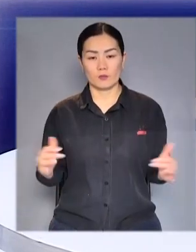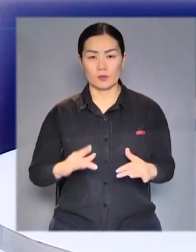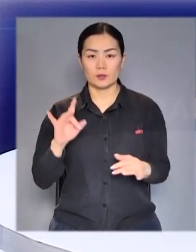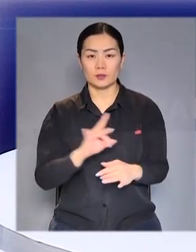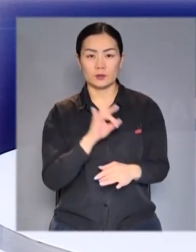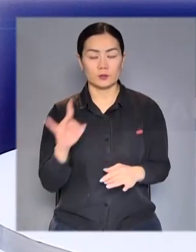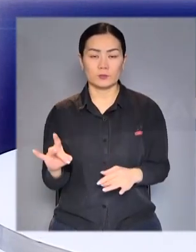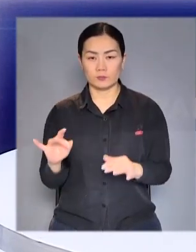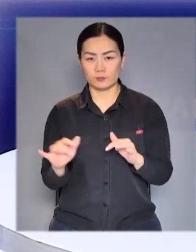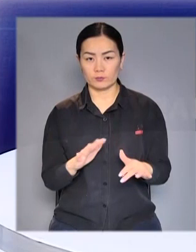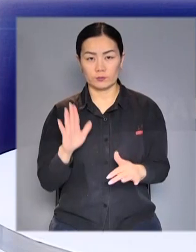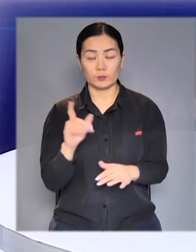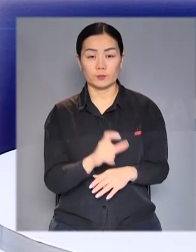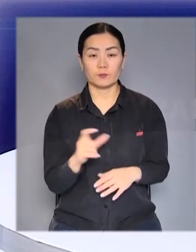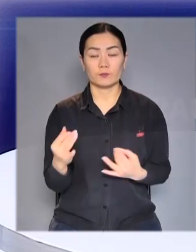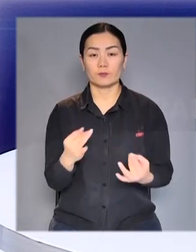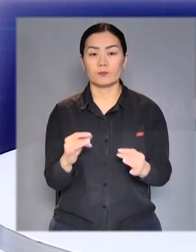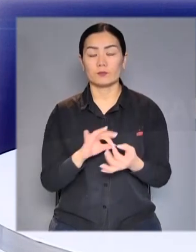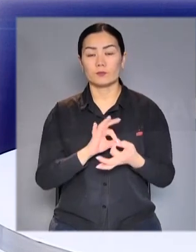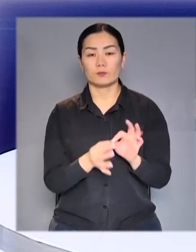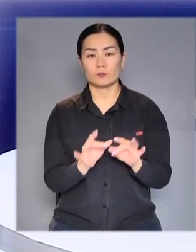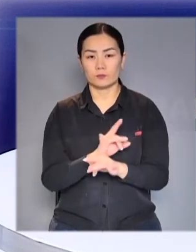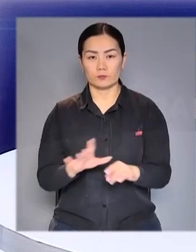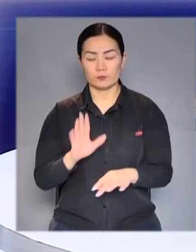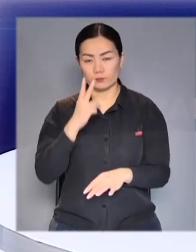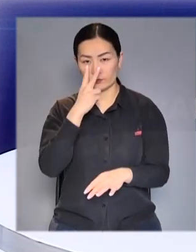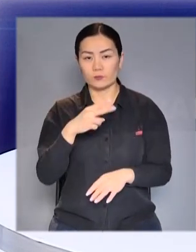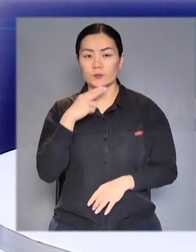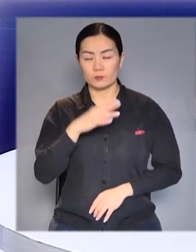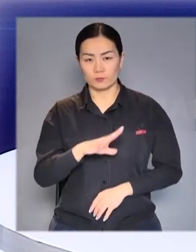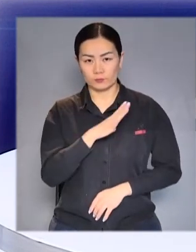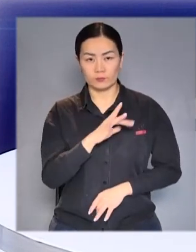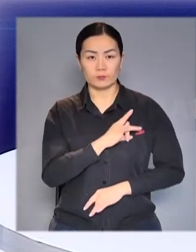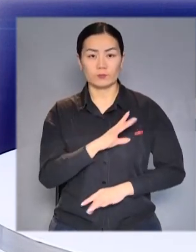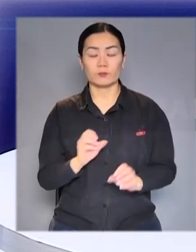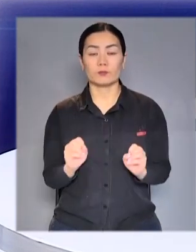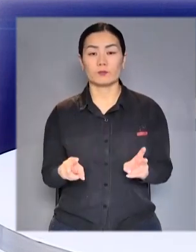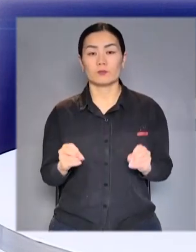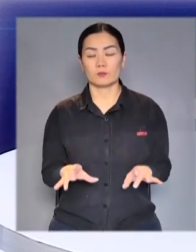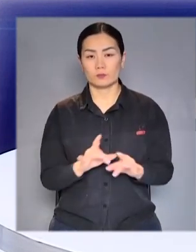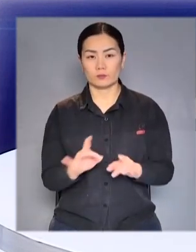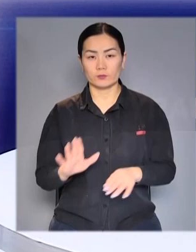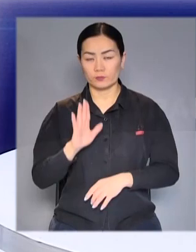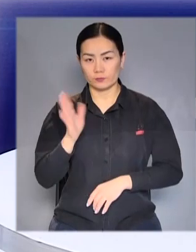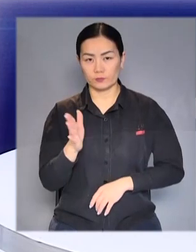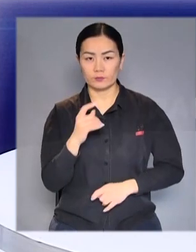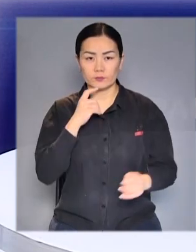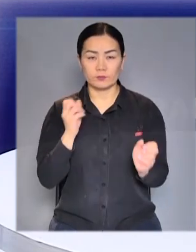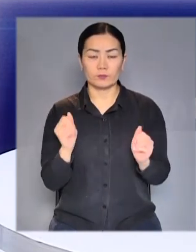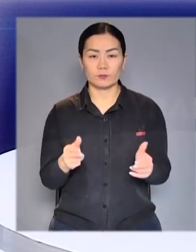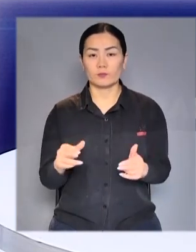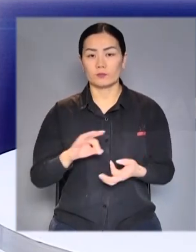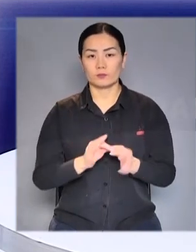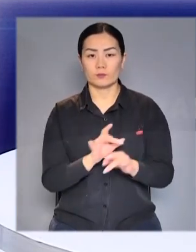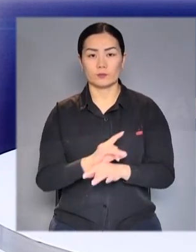діни рәсімдерін жасады. Тұрғындармен бірге біздің тілшімізде барып көрген еді. Діни мерекенің қалай өтіп жатқанын ондағы сақтық шаралары